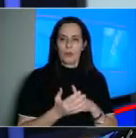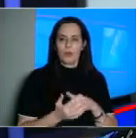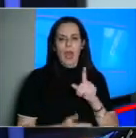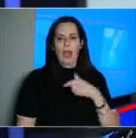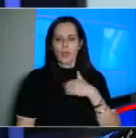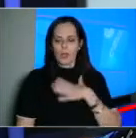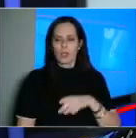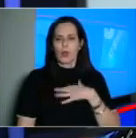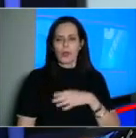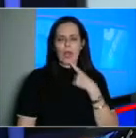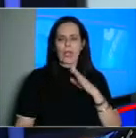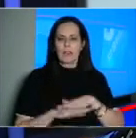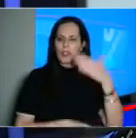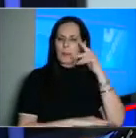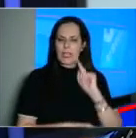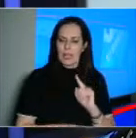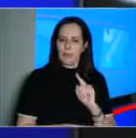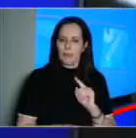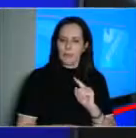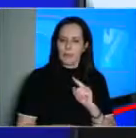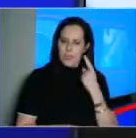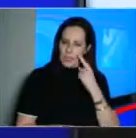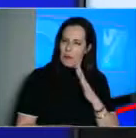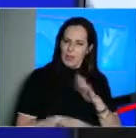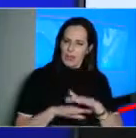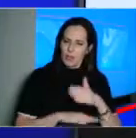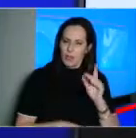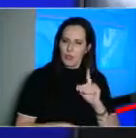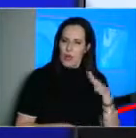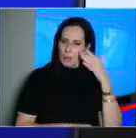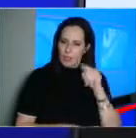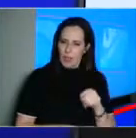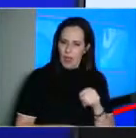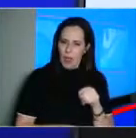אבל אני רוצה לדבר על התפקיד של המדינה ספציפית. אז תשמע, מה זה התפקיד של המדינה? המדינה